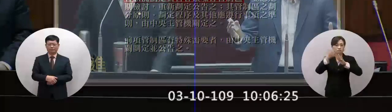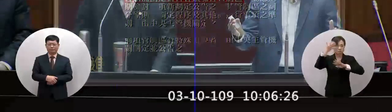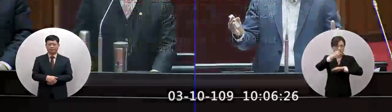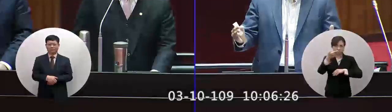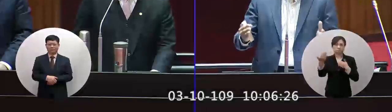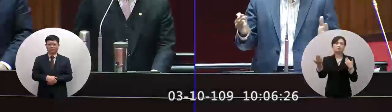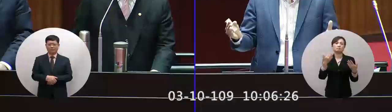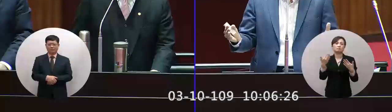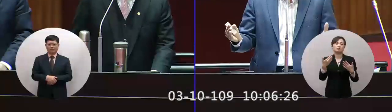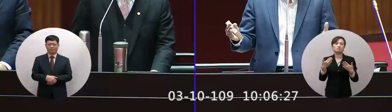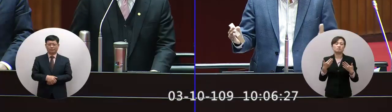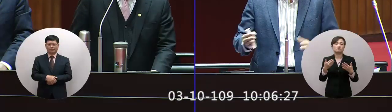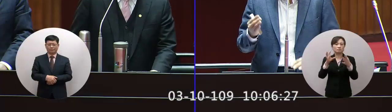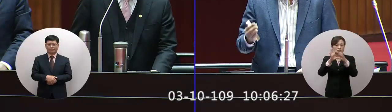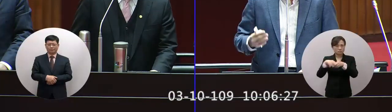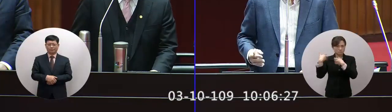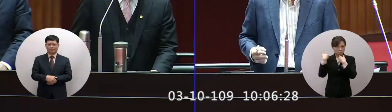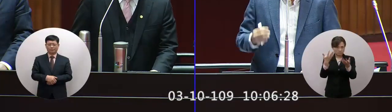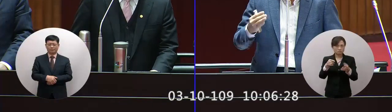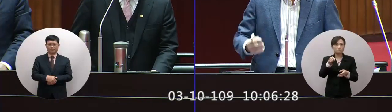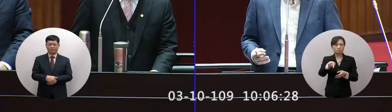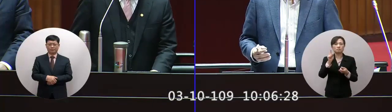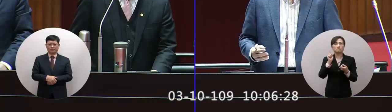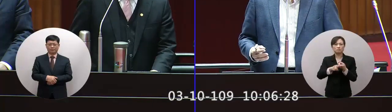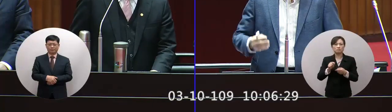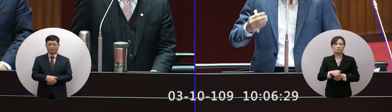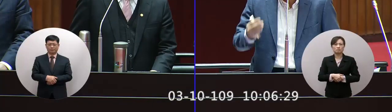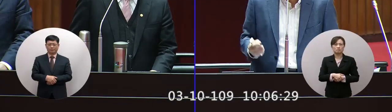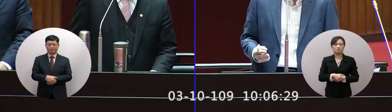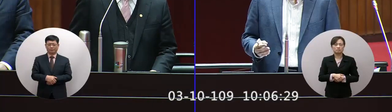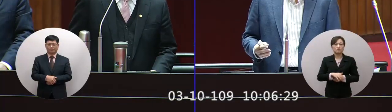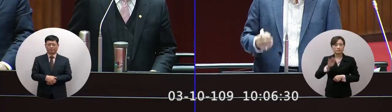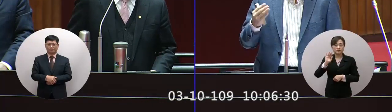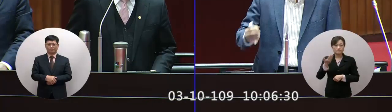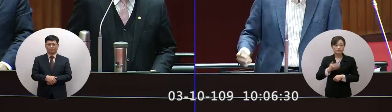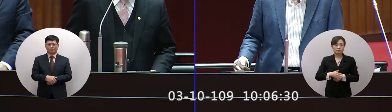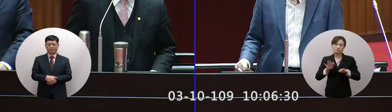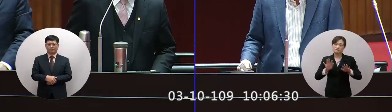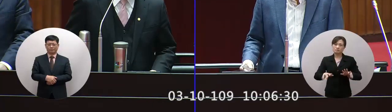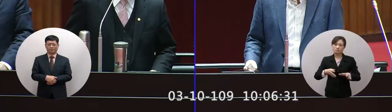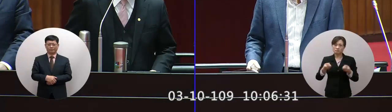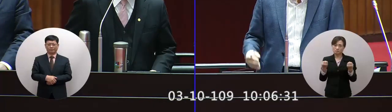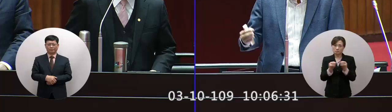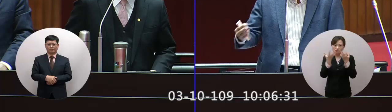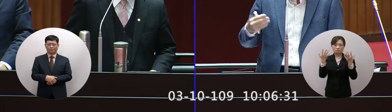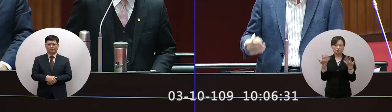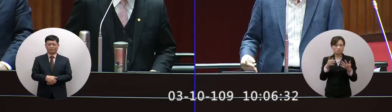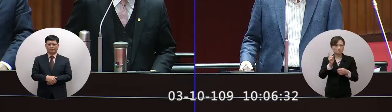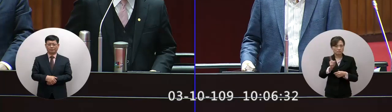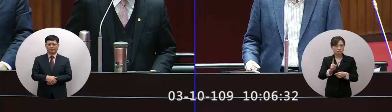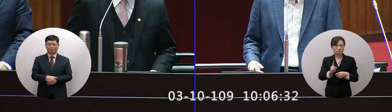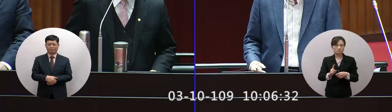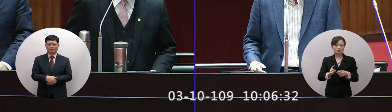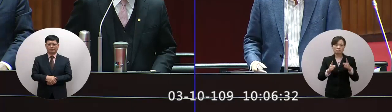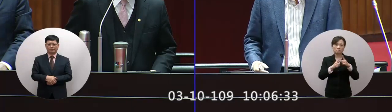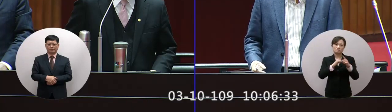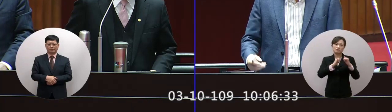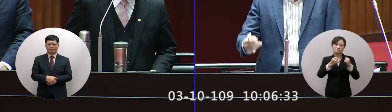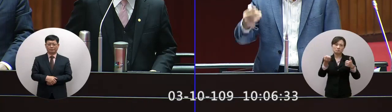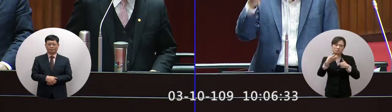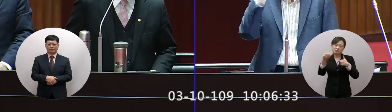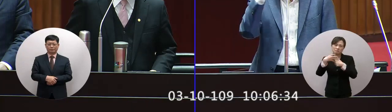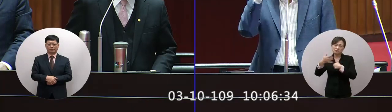部分他的噪音管制区，我觉得有道理合理。可是现在发生一个问题，民众的不断的跟我澄